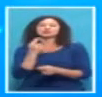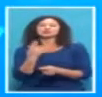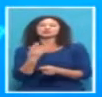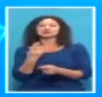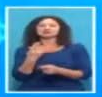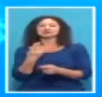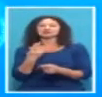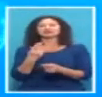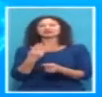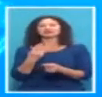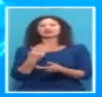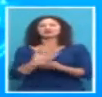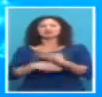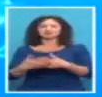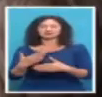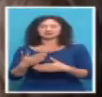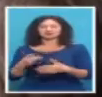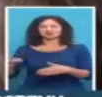района. Подробности в нашем материале.